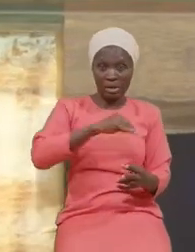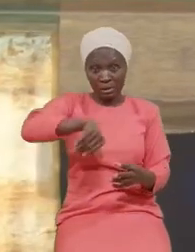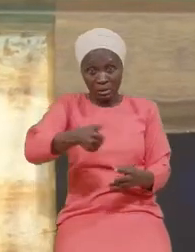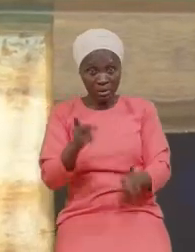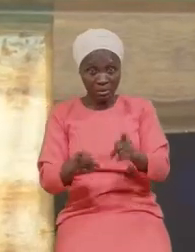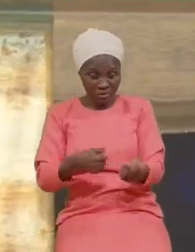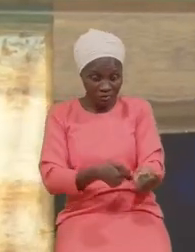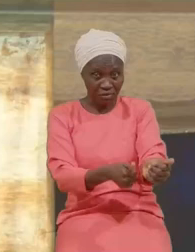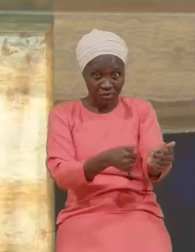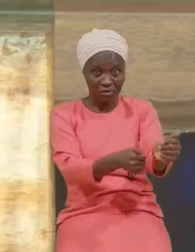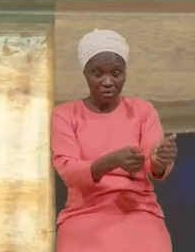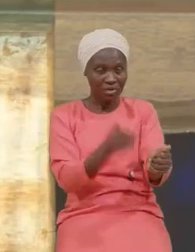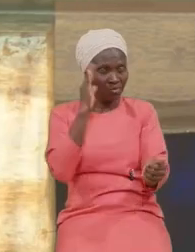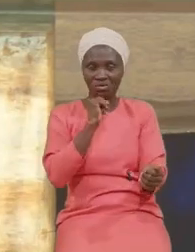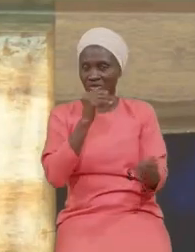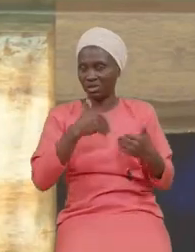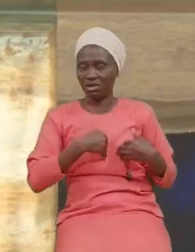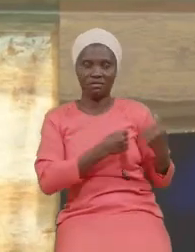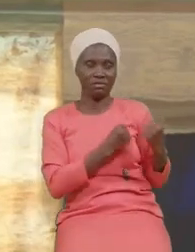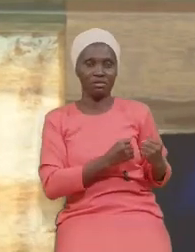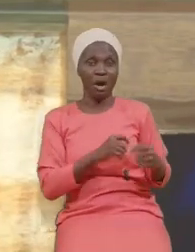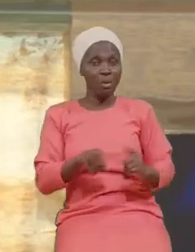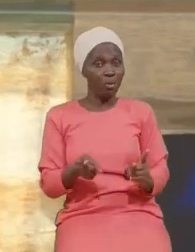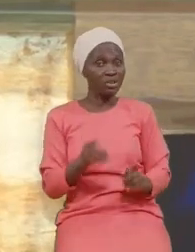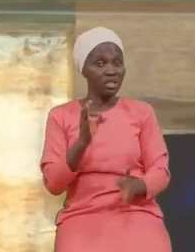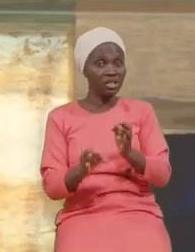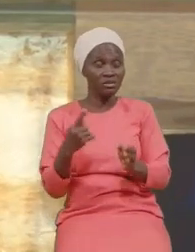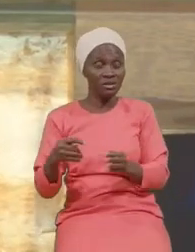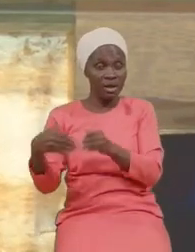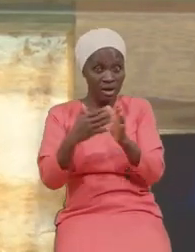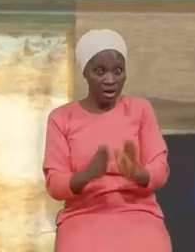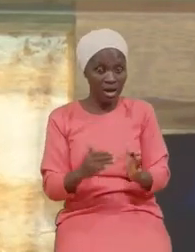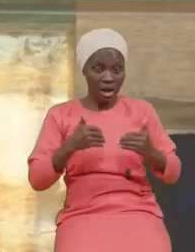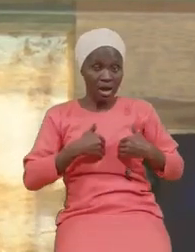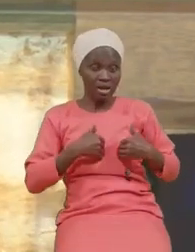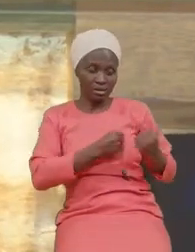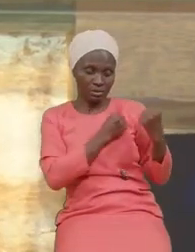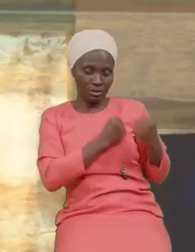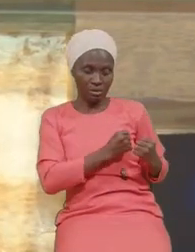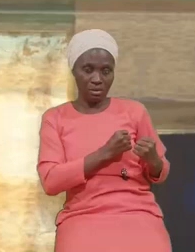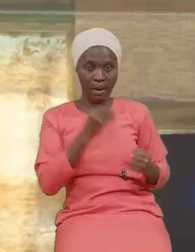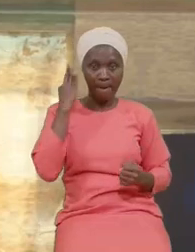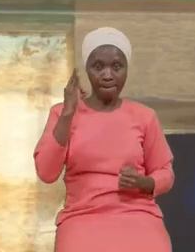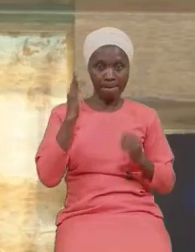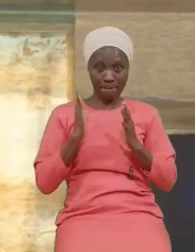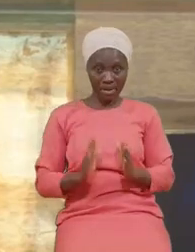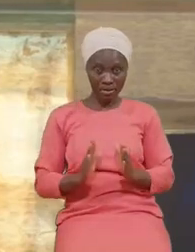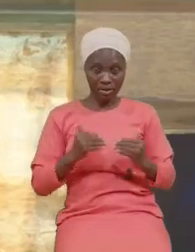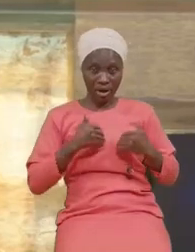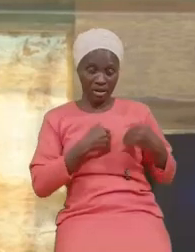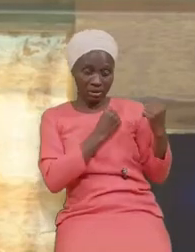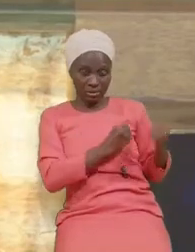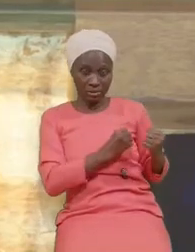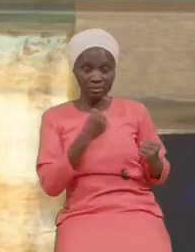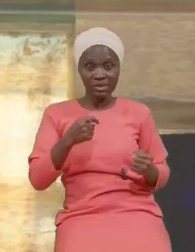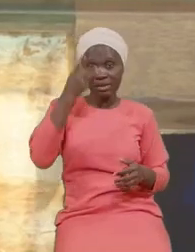suit n'aura pas le courage mais si le dirigeant a le courage c'est le pasteur est courageux si les